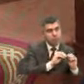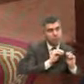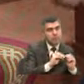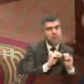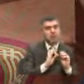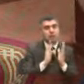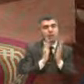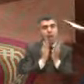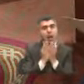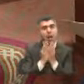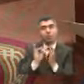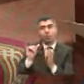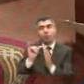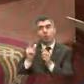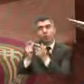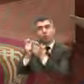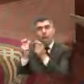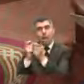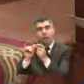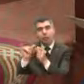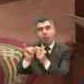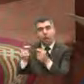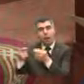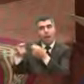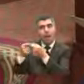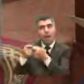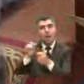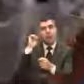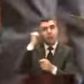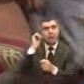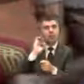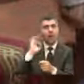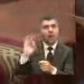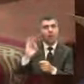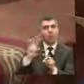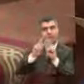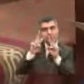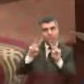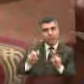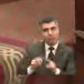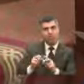حسب الطلب ديال سوق الشغل. اللي ما نساوش هو بان القدره على الاقتصاد الوطني